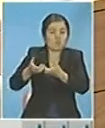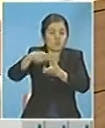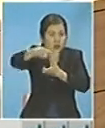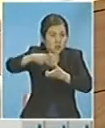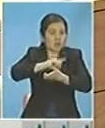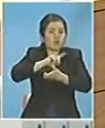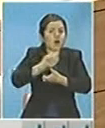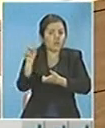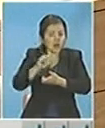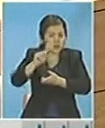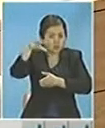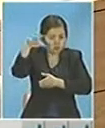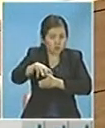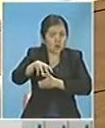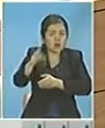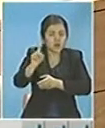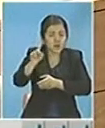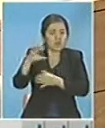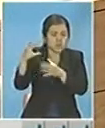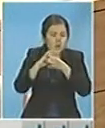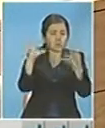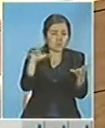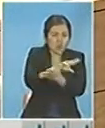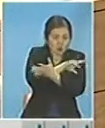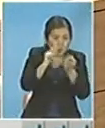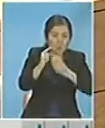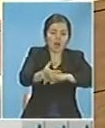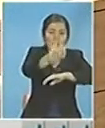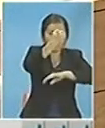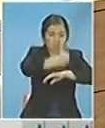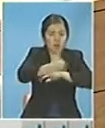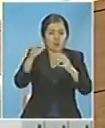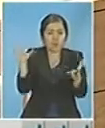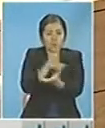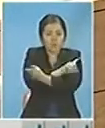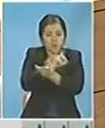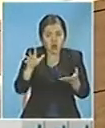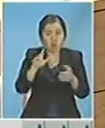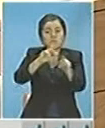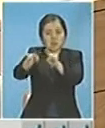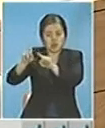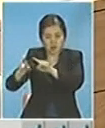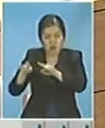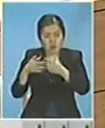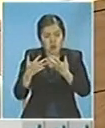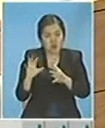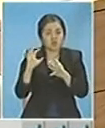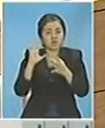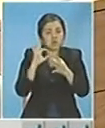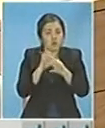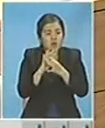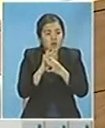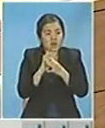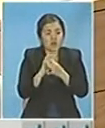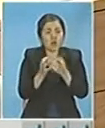นั้นก็ครอบคลุมทั้งเรื่องการเมืองสังคมวัฒนธรรมนะฮะแม้กระทั่งเรื่องของธรรมาภิบา